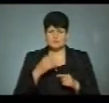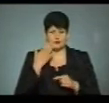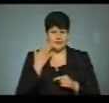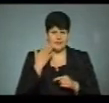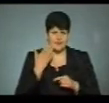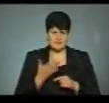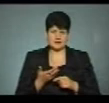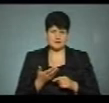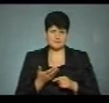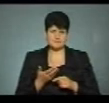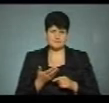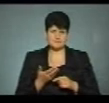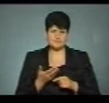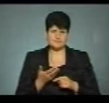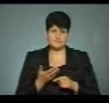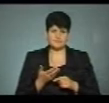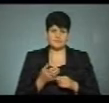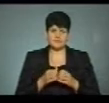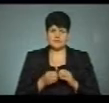загальні недомагання,